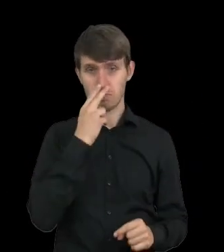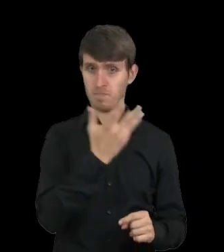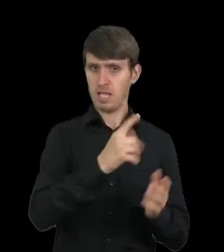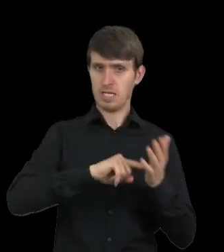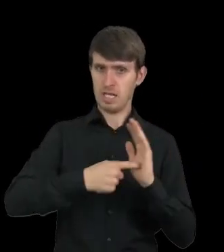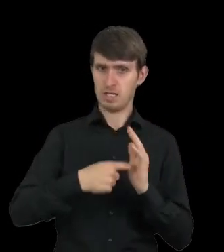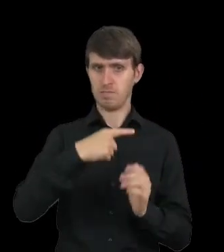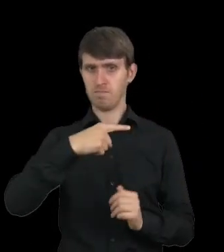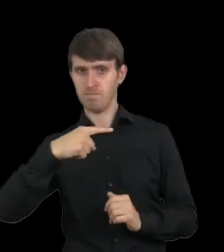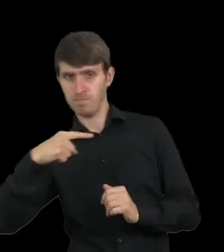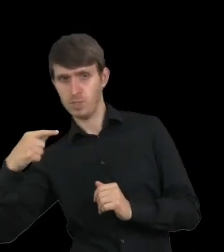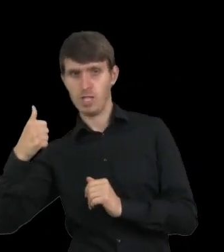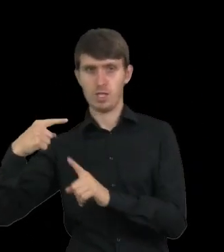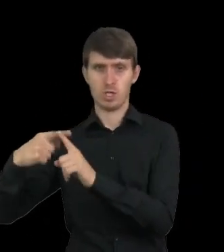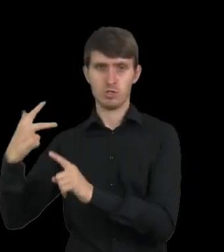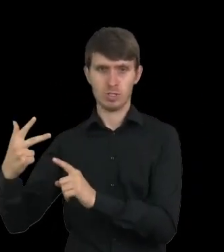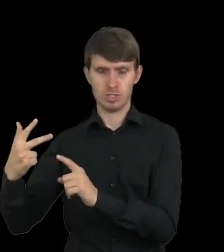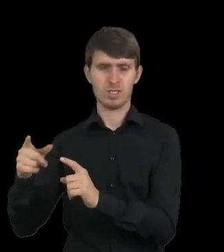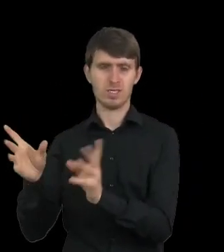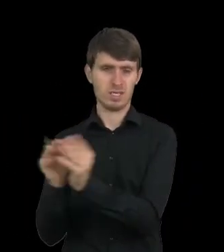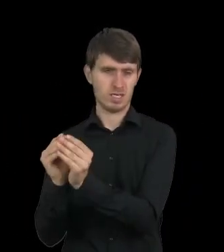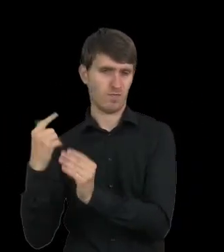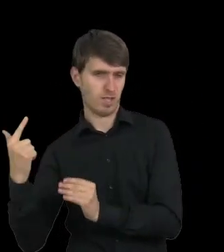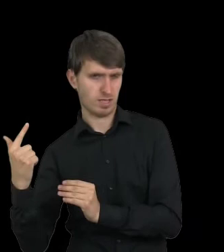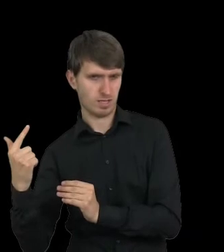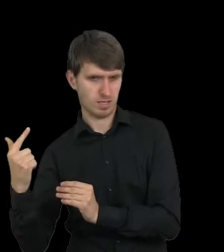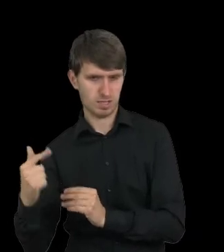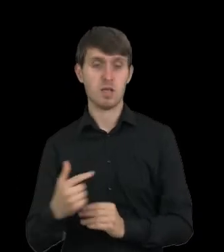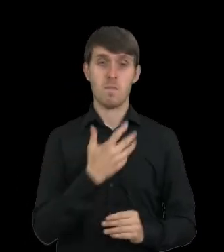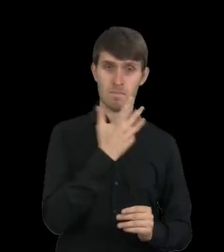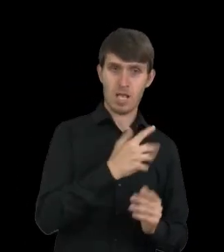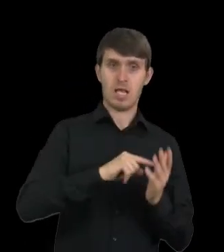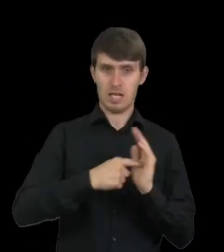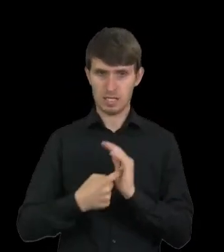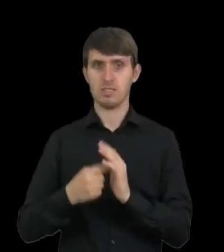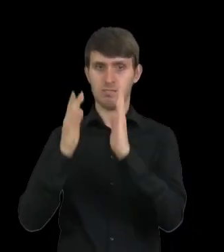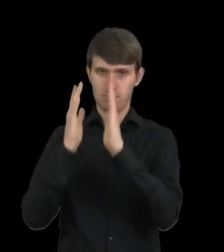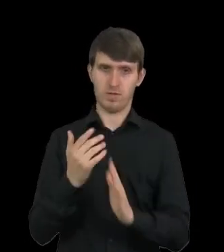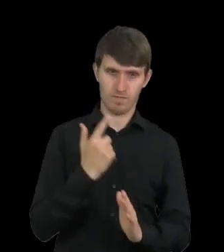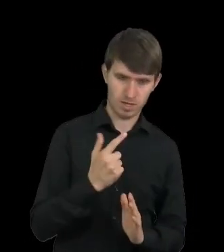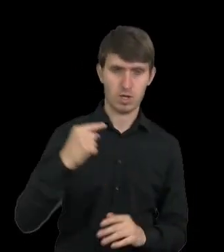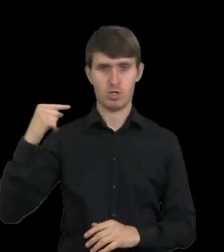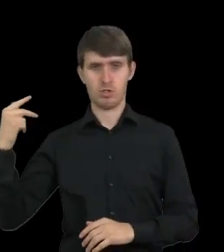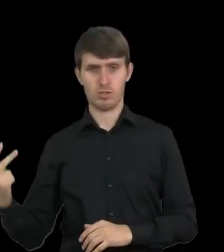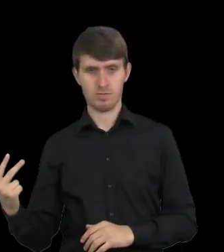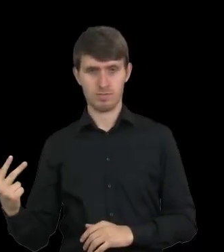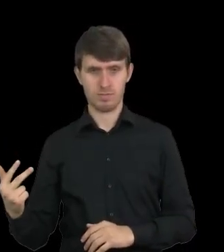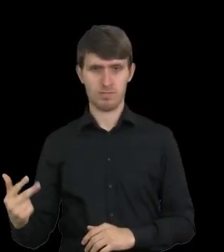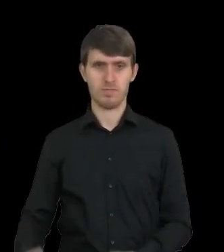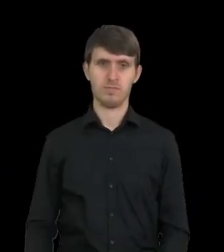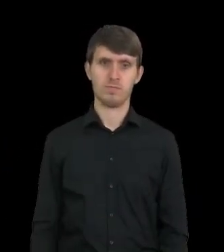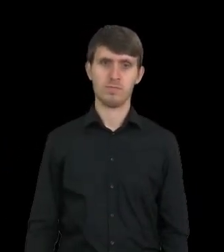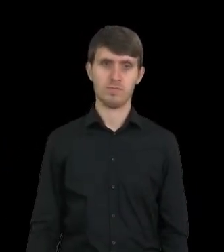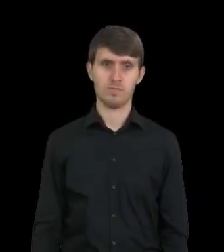Zobaczmy. 5 razy minus 1 plus 3 to 2, więc 5 razy wartość bezwzględna 2